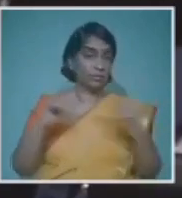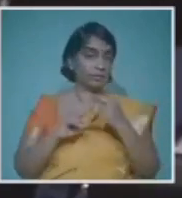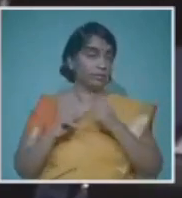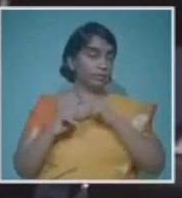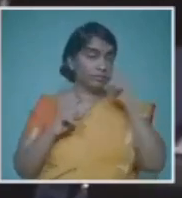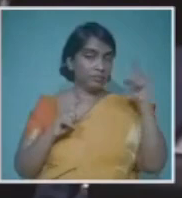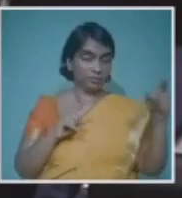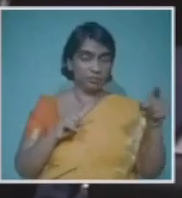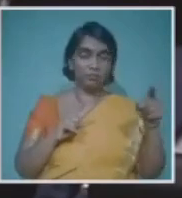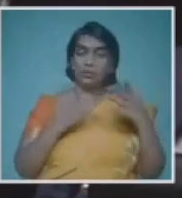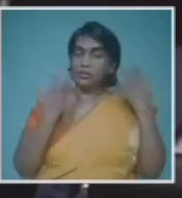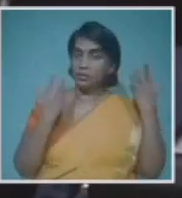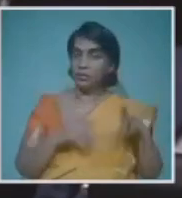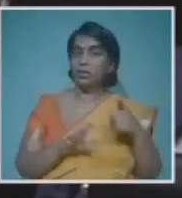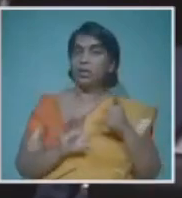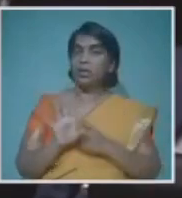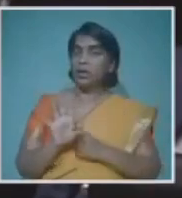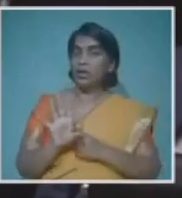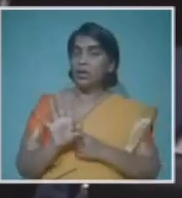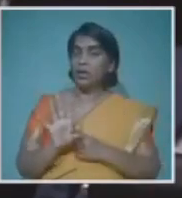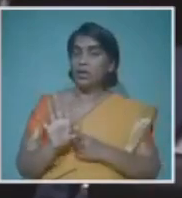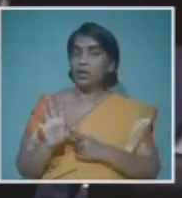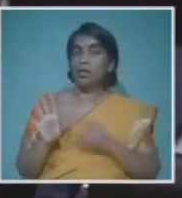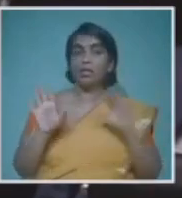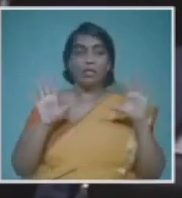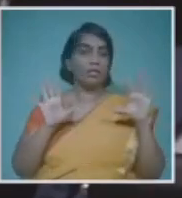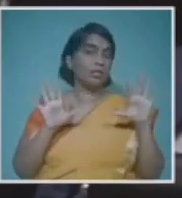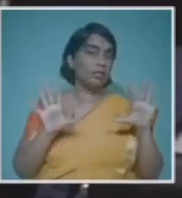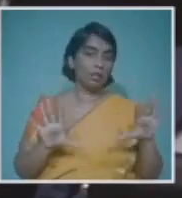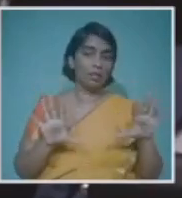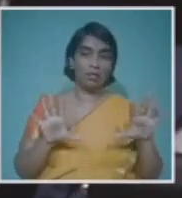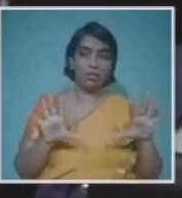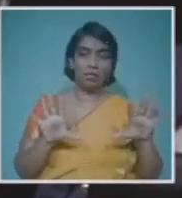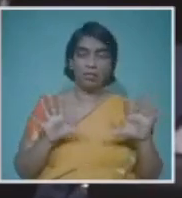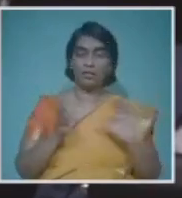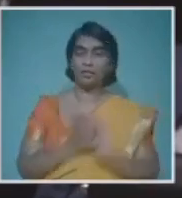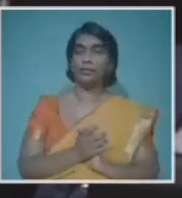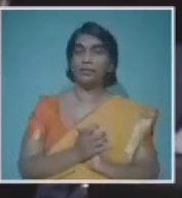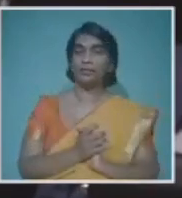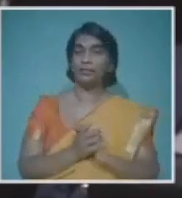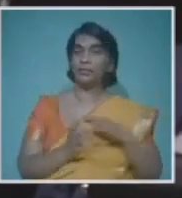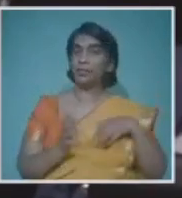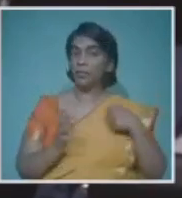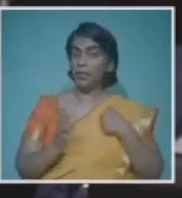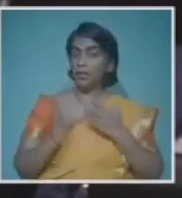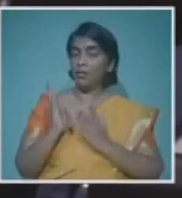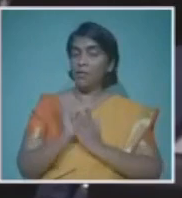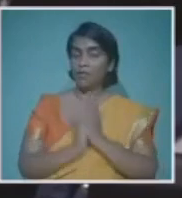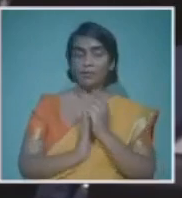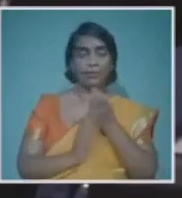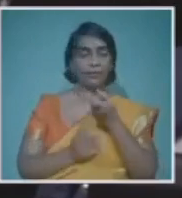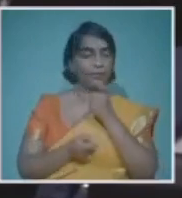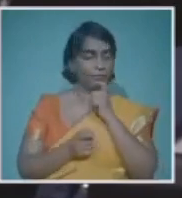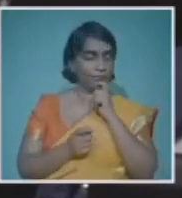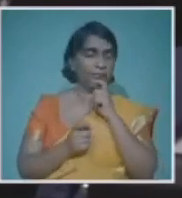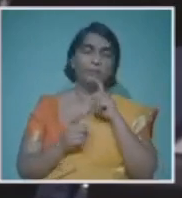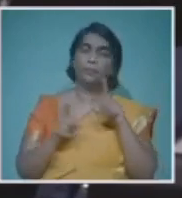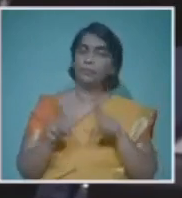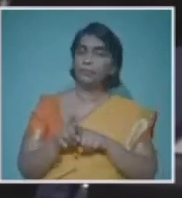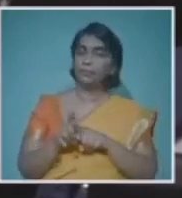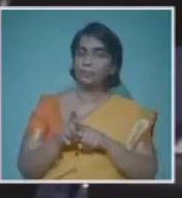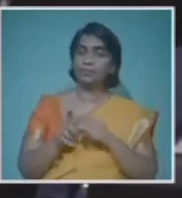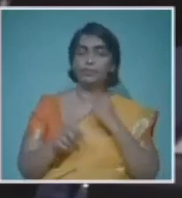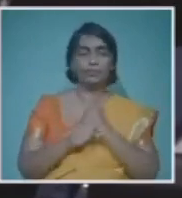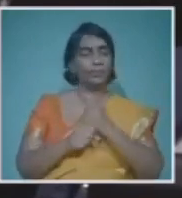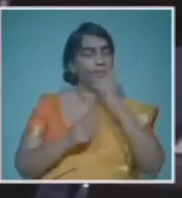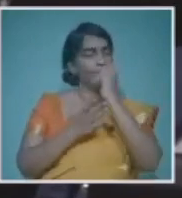ගිහිල්ලා අවසන් වෙනවා නම් වසර 10ක කාලයක් ගත වෙනවා. මූලික අයිතිවාසිකම් නඩුවක් ගත්තත්